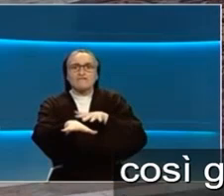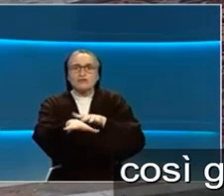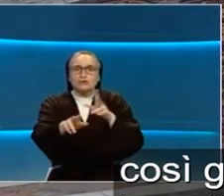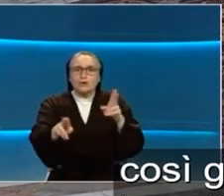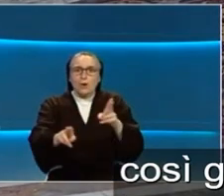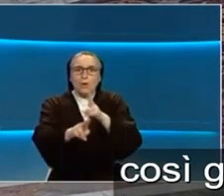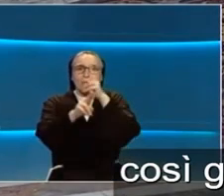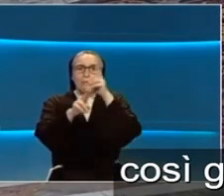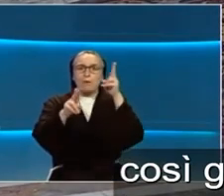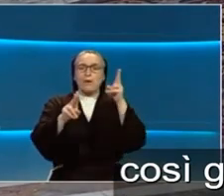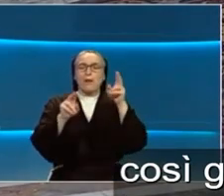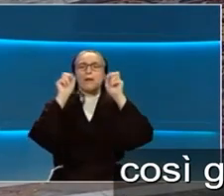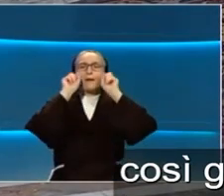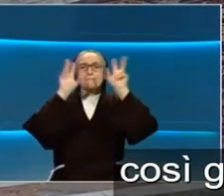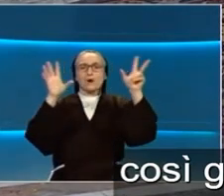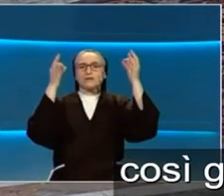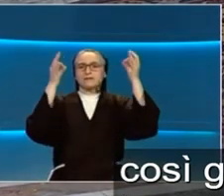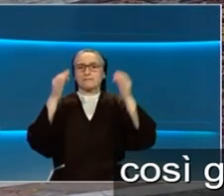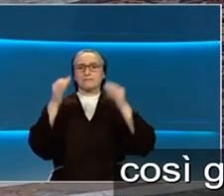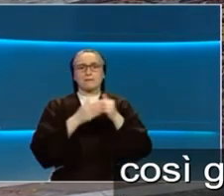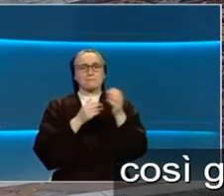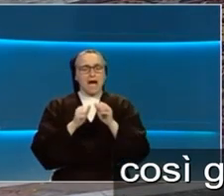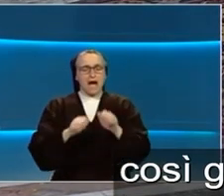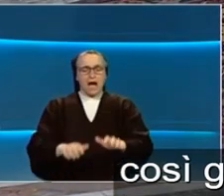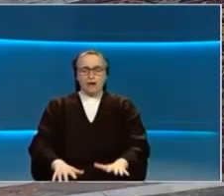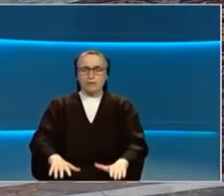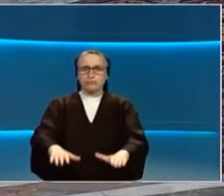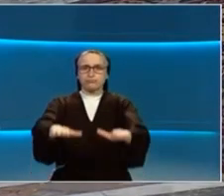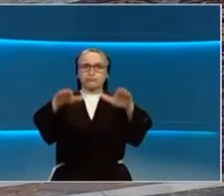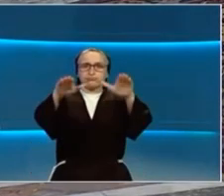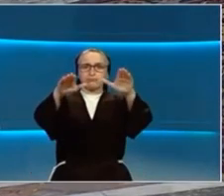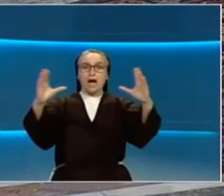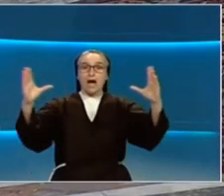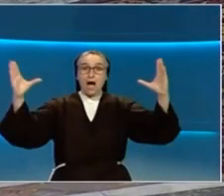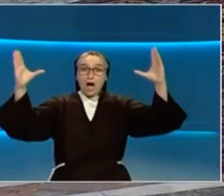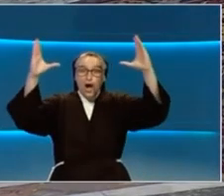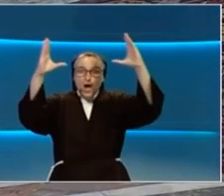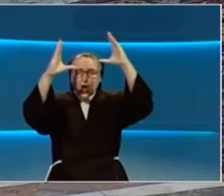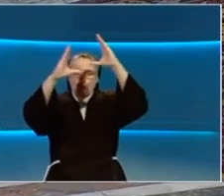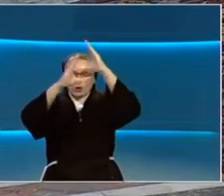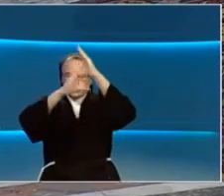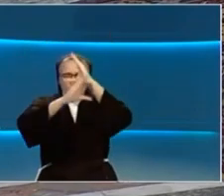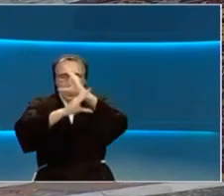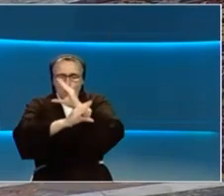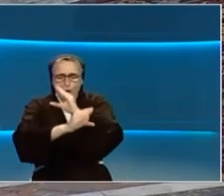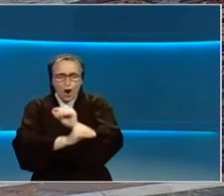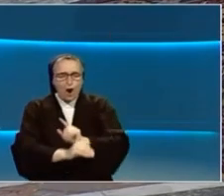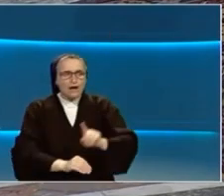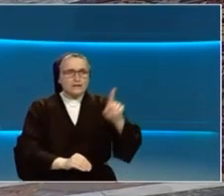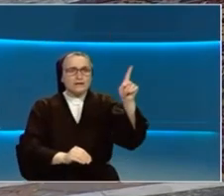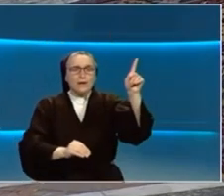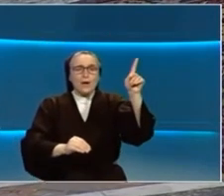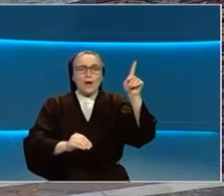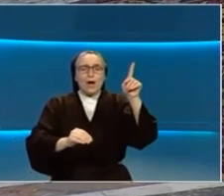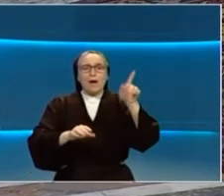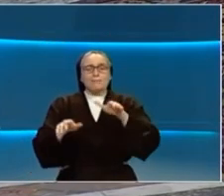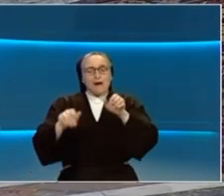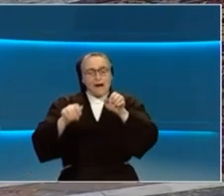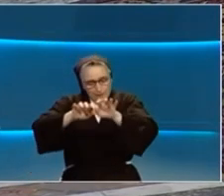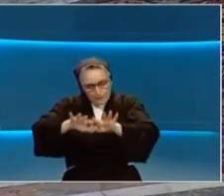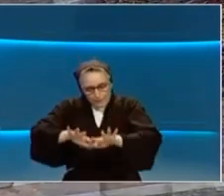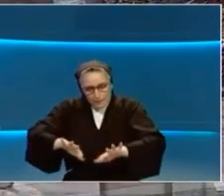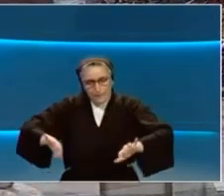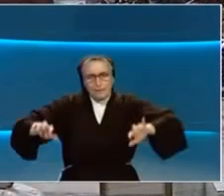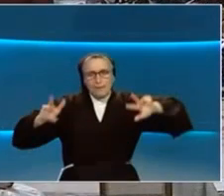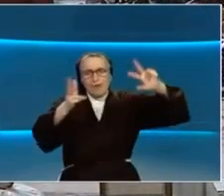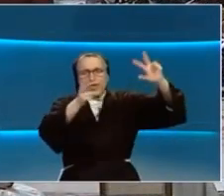Allora Mosè stese la mano sul mare e il Signore durante tutta la notte risospinse il mare